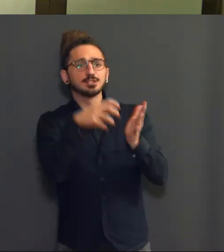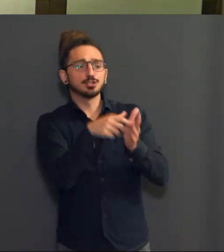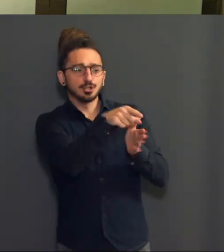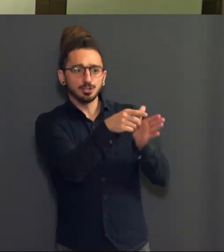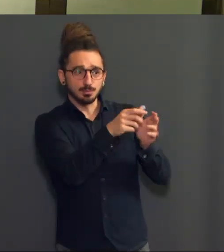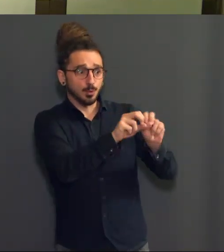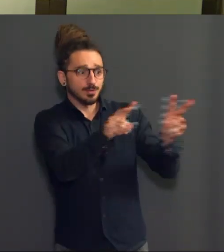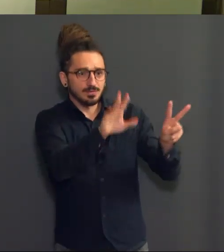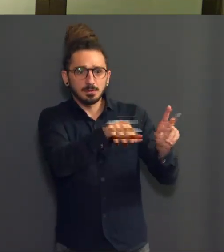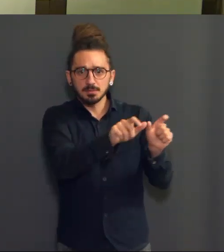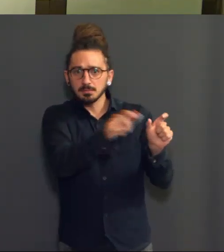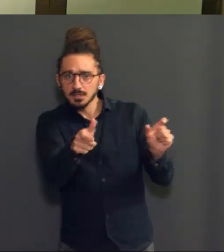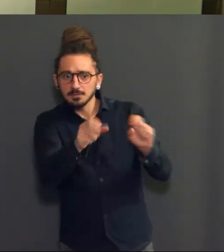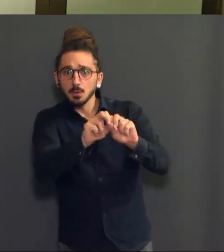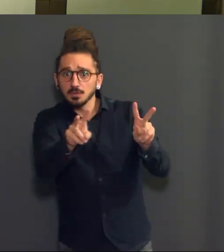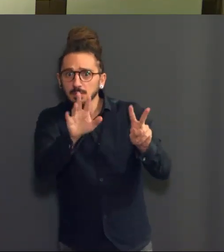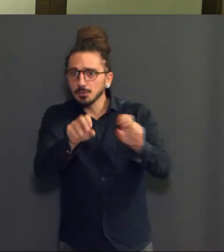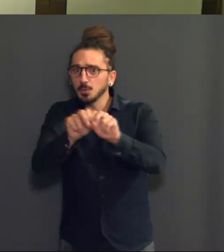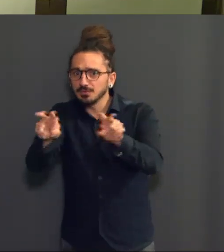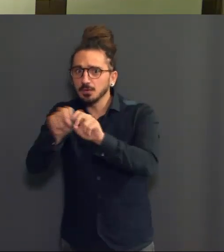de celles-ci?